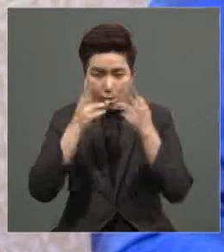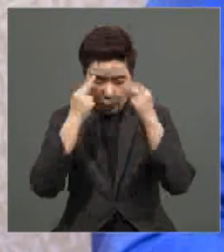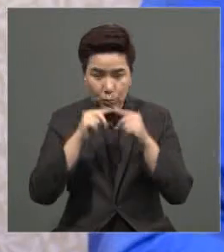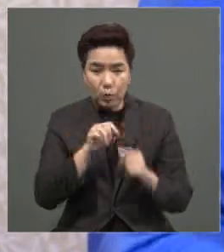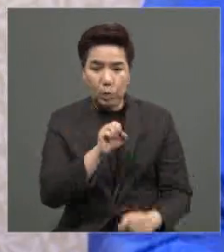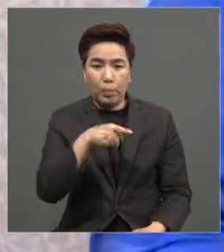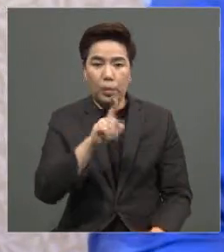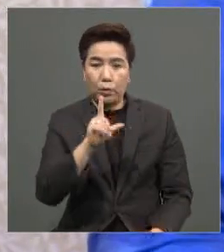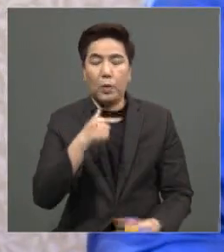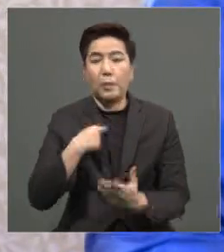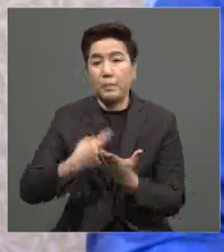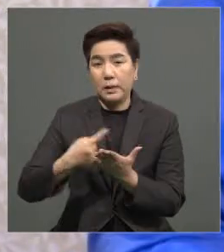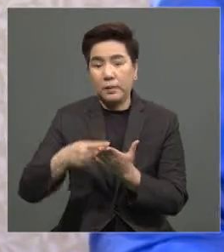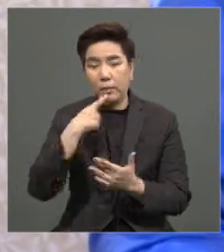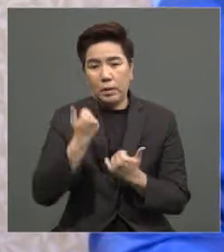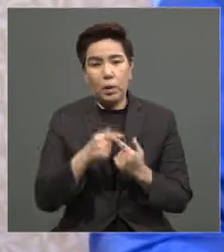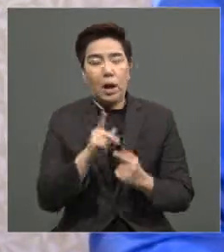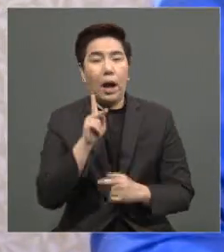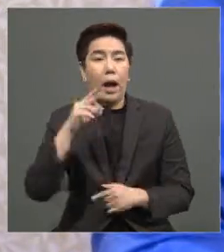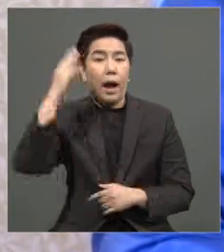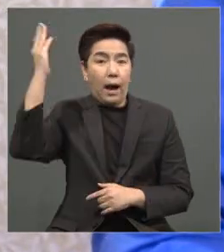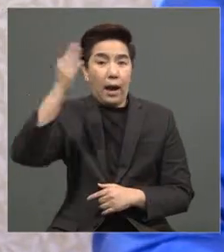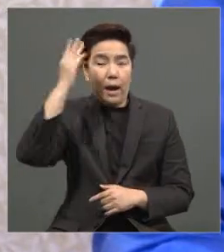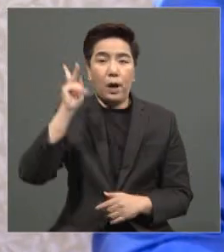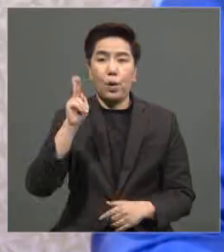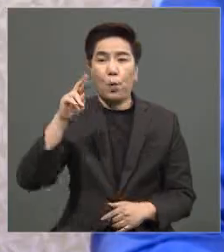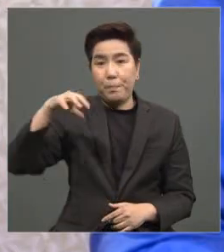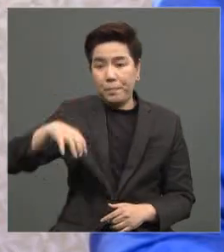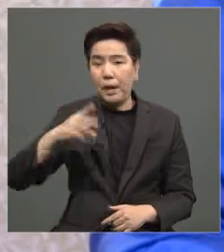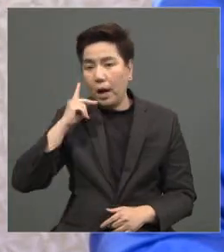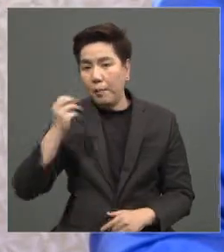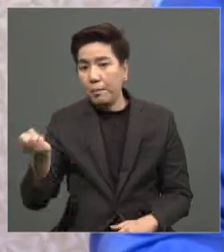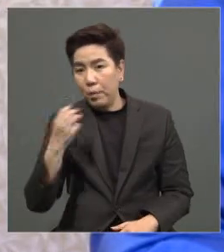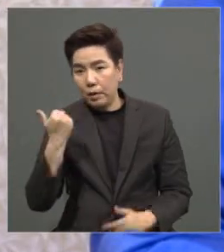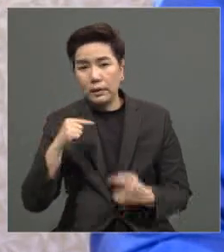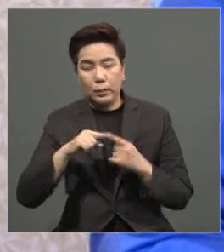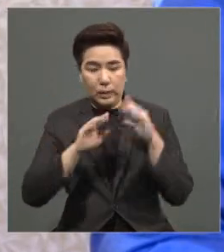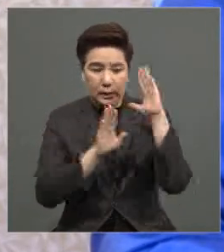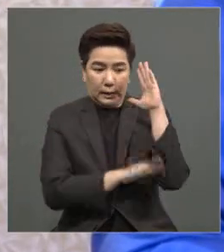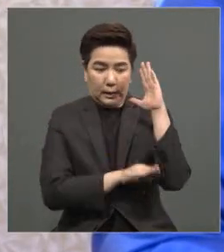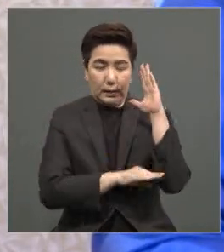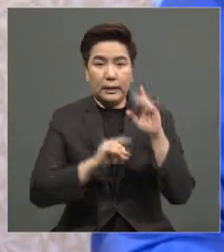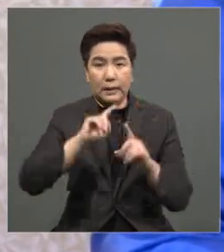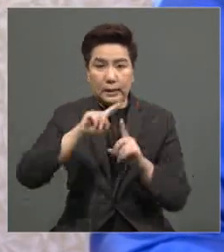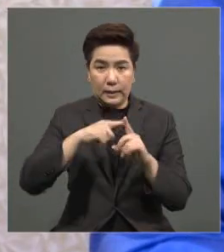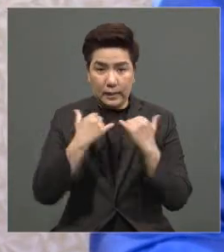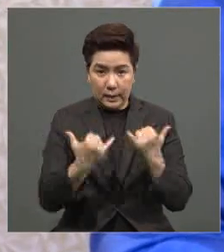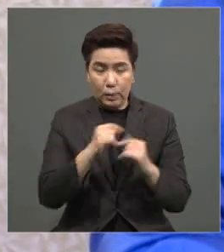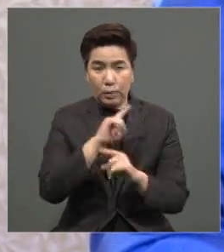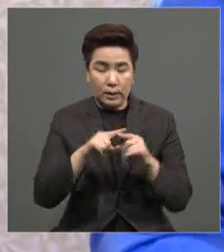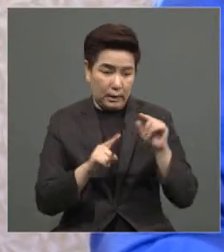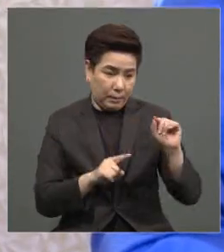สปชก็บอกครับว่ากรมอุตุนิยมวิทยาและหน่วยงานที่เกี่ยวข้องรายงานว่าพื้นที่ภาคใต้ในช่วง 24-26